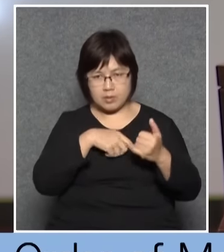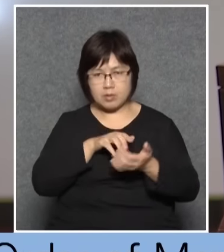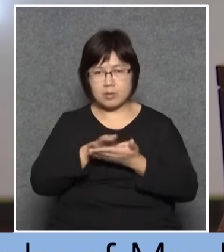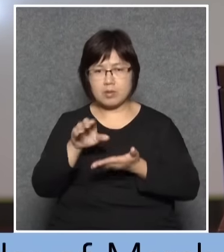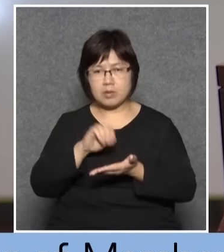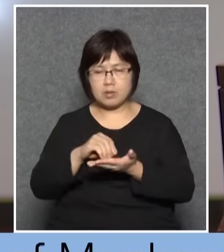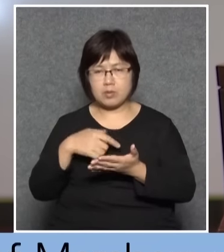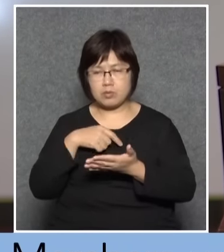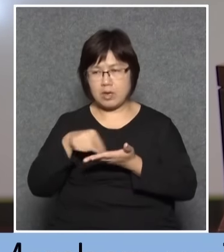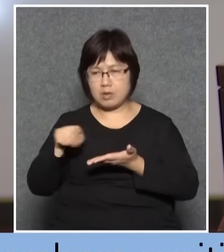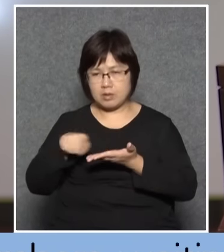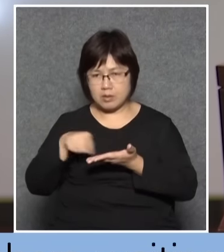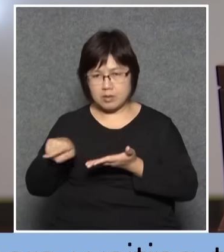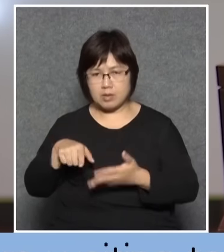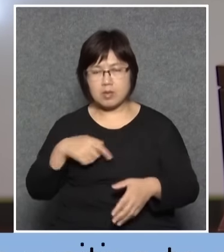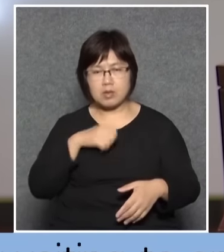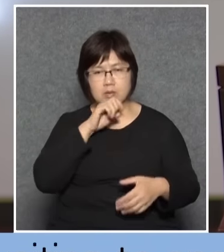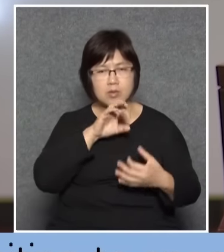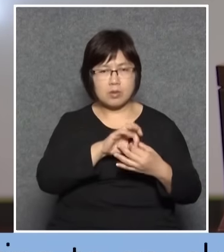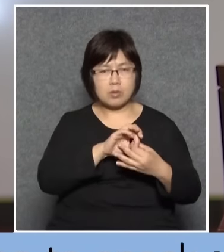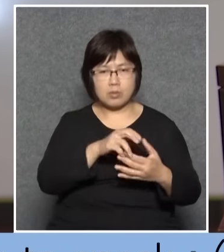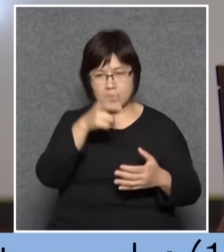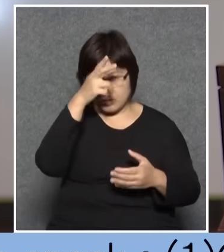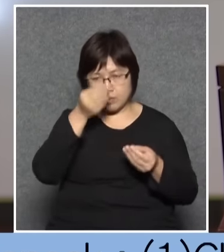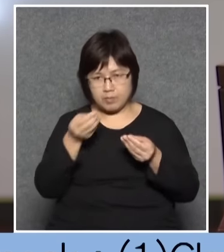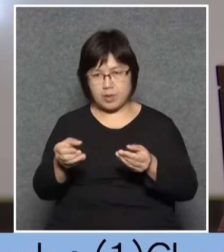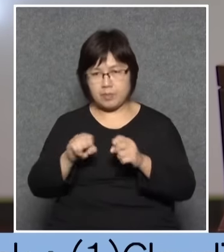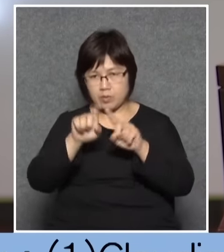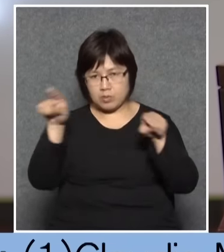查曬佢，變成咧向有關當局提供報告、